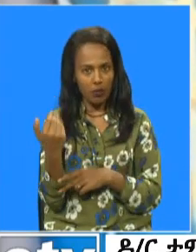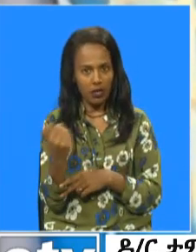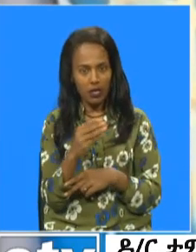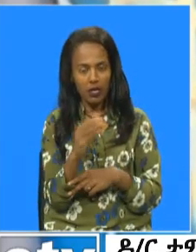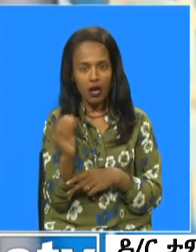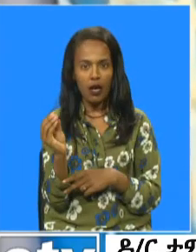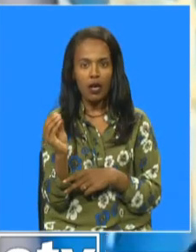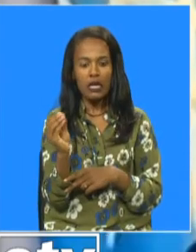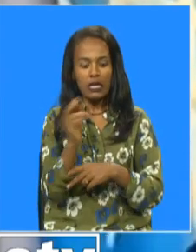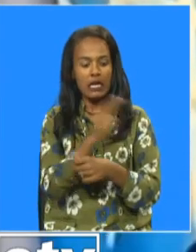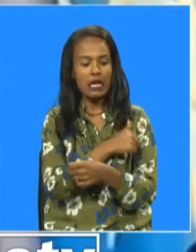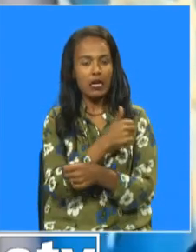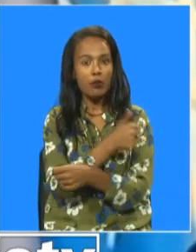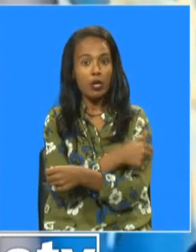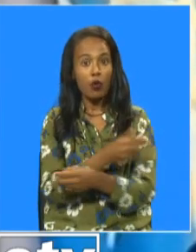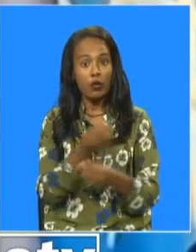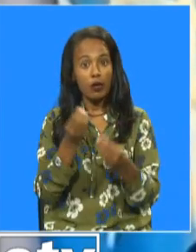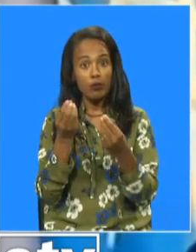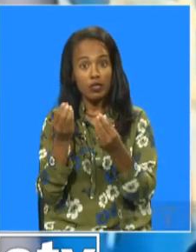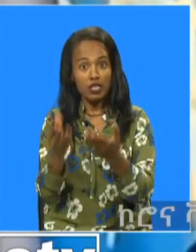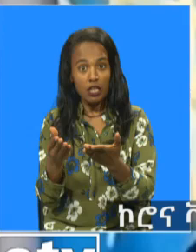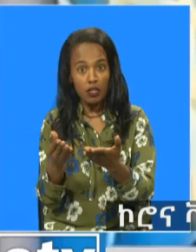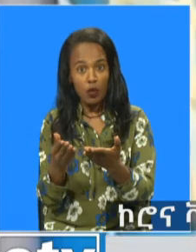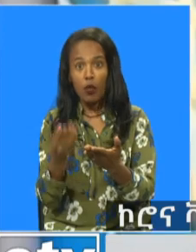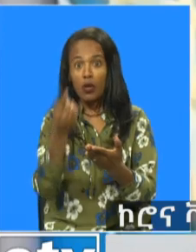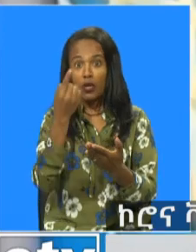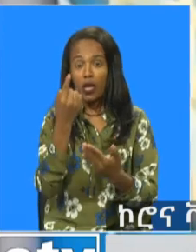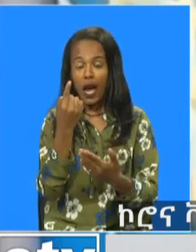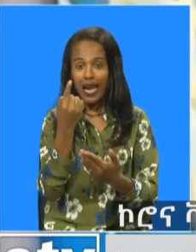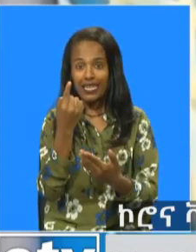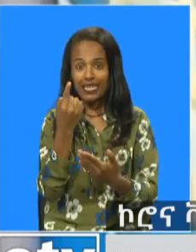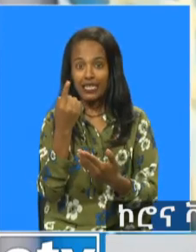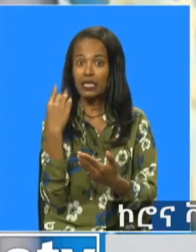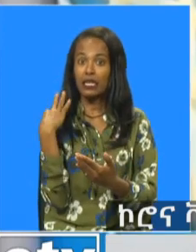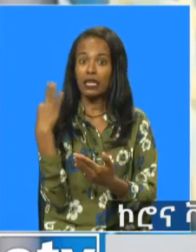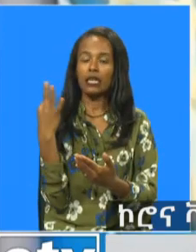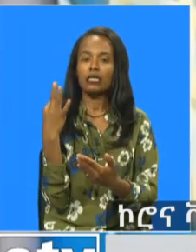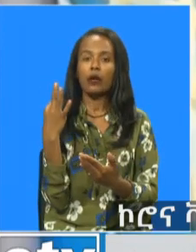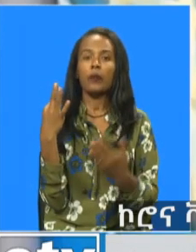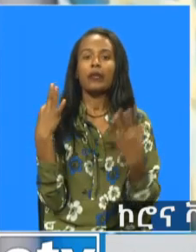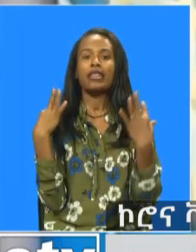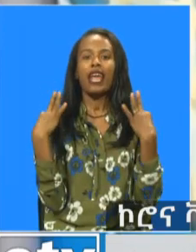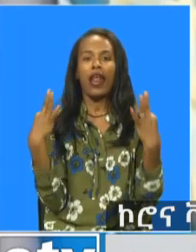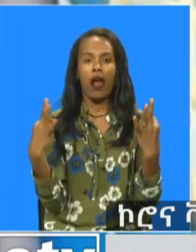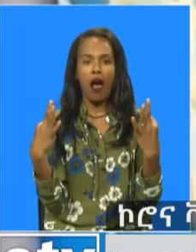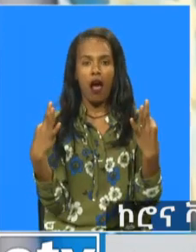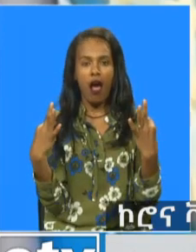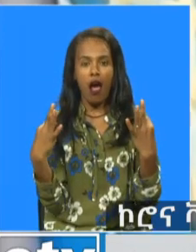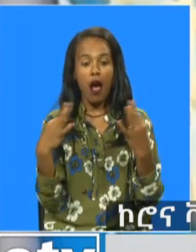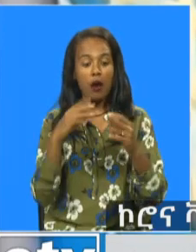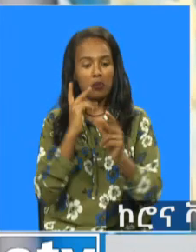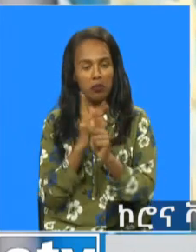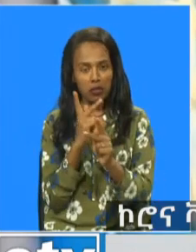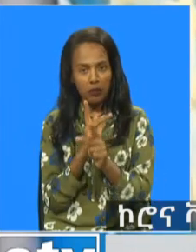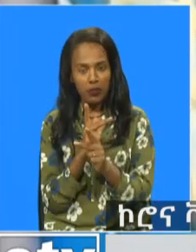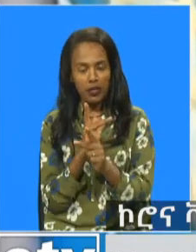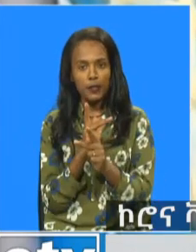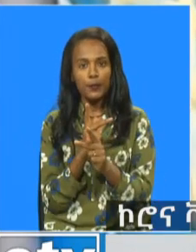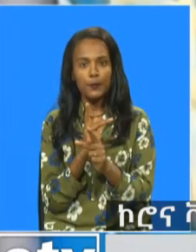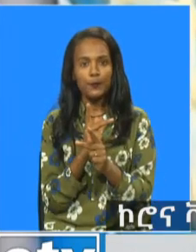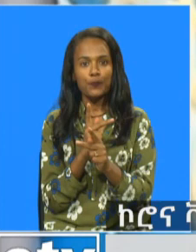እና ህክምናውም የሚሰጠው የአንድን ግለሰብ ጤና በመጠበቅ